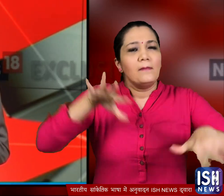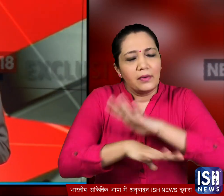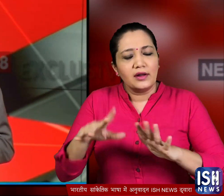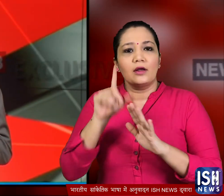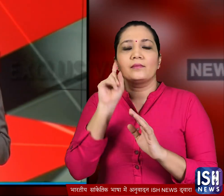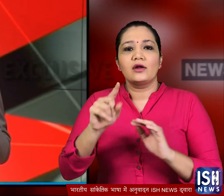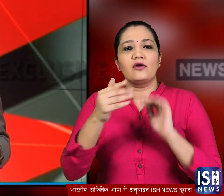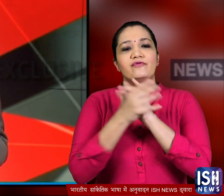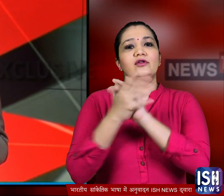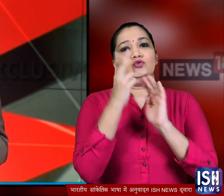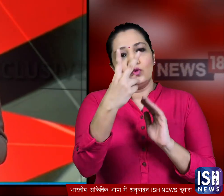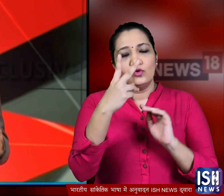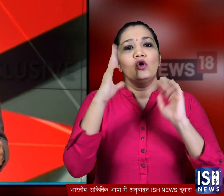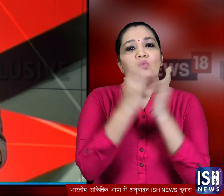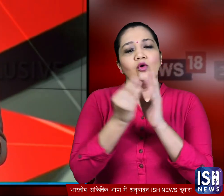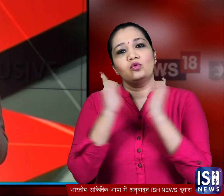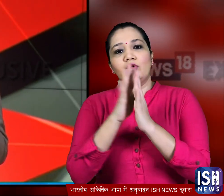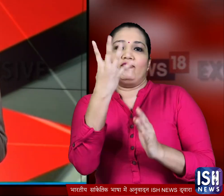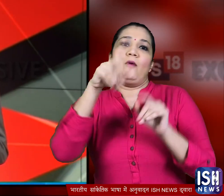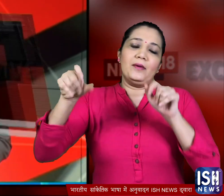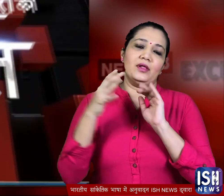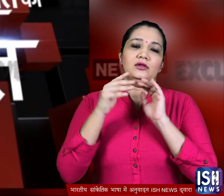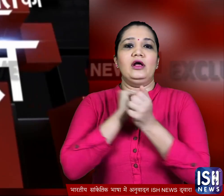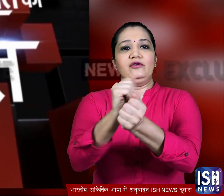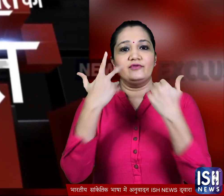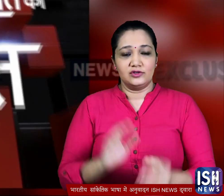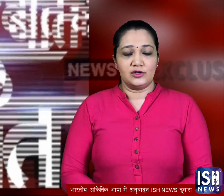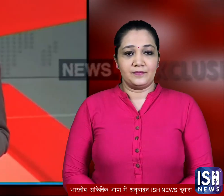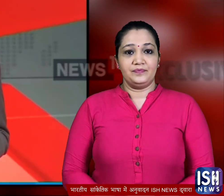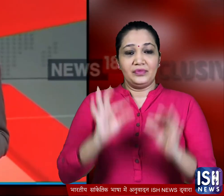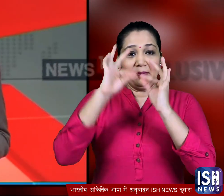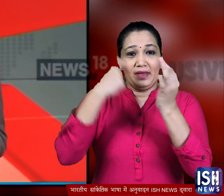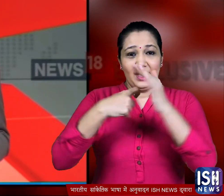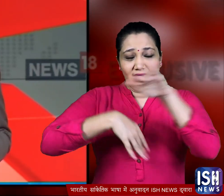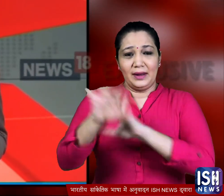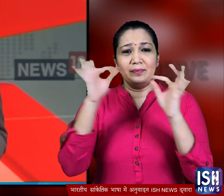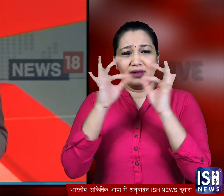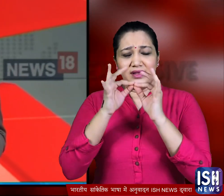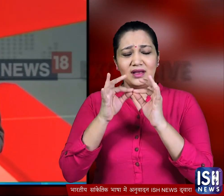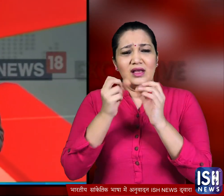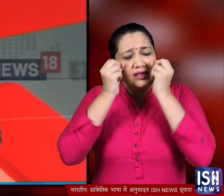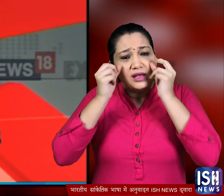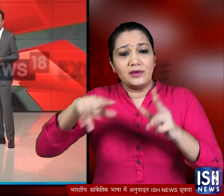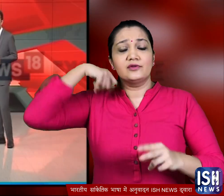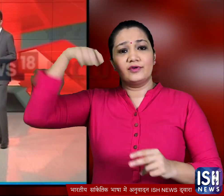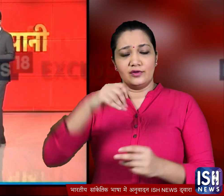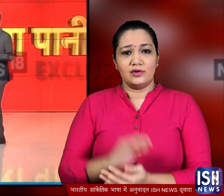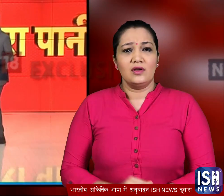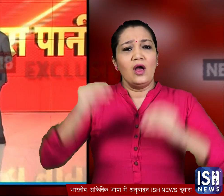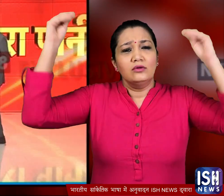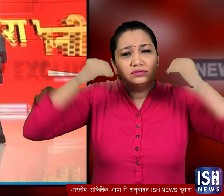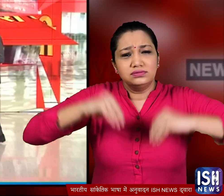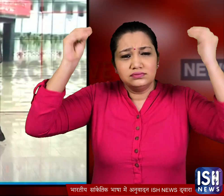रची, जिसमें उसके 2 दोस्तों समेत 4 लोगों को गिरफ्तार किया गया। बिहार के बेतिया से हैरान करने वाली तस्वीरें सामने आई।